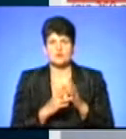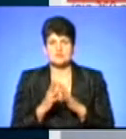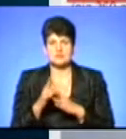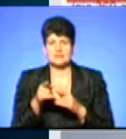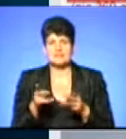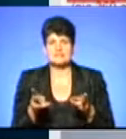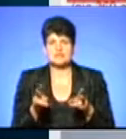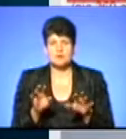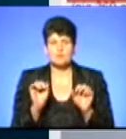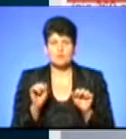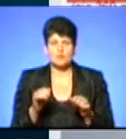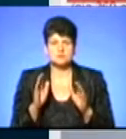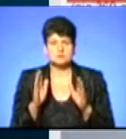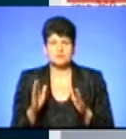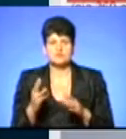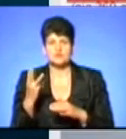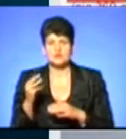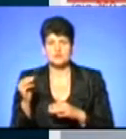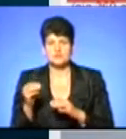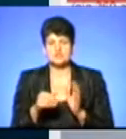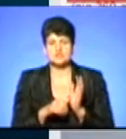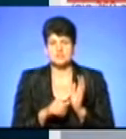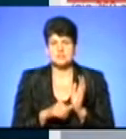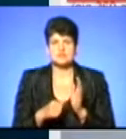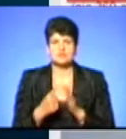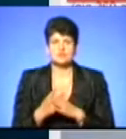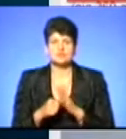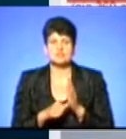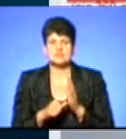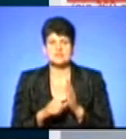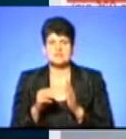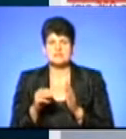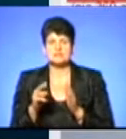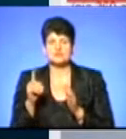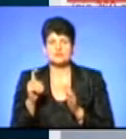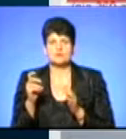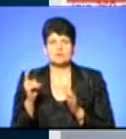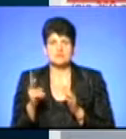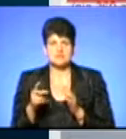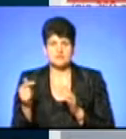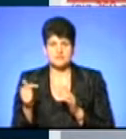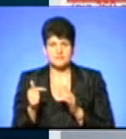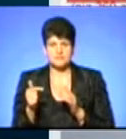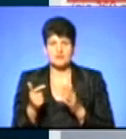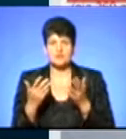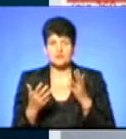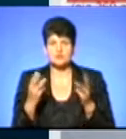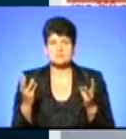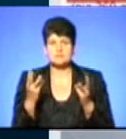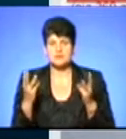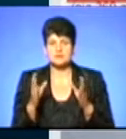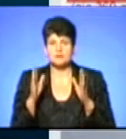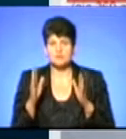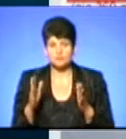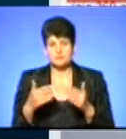її залишків можуть становити від 3060 до 6120 гривень. Водночас, якщо спалення